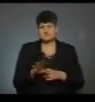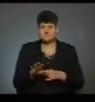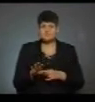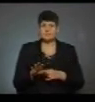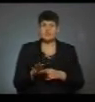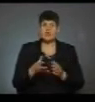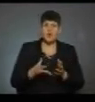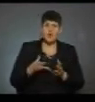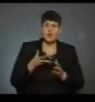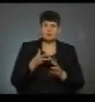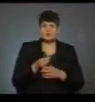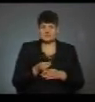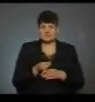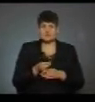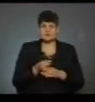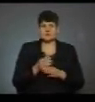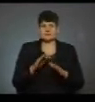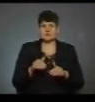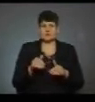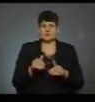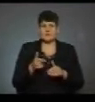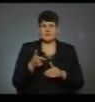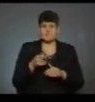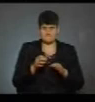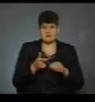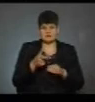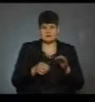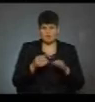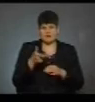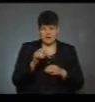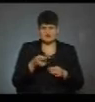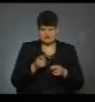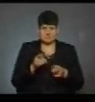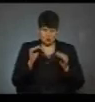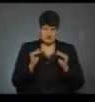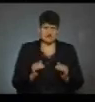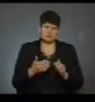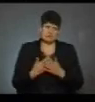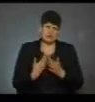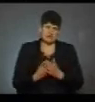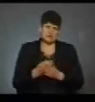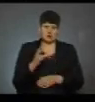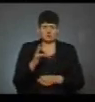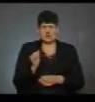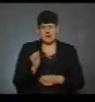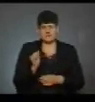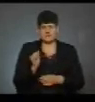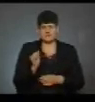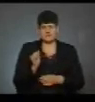за постачання природнього, за сам природний газ дійсно знижена. Знижена приблизно на